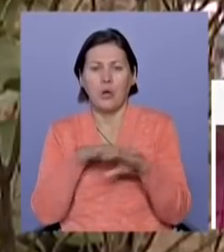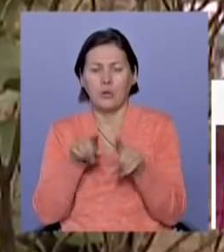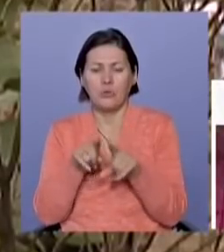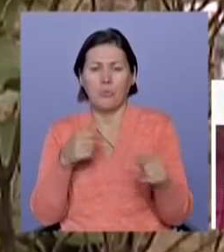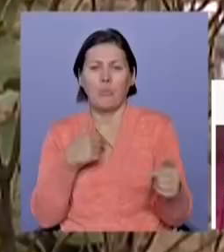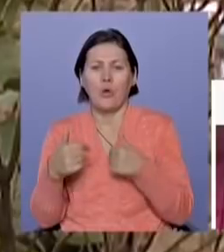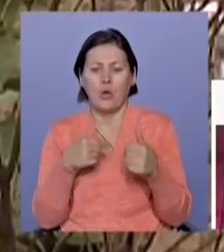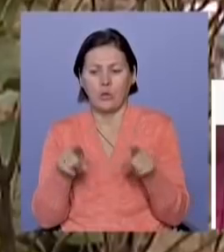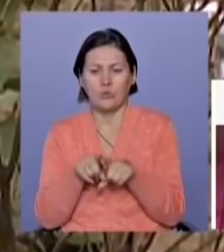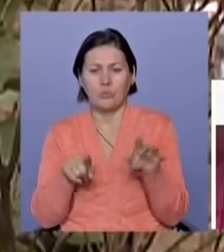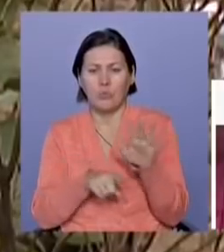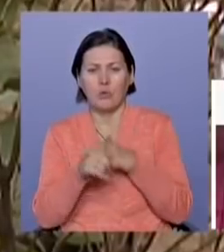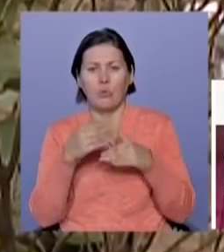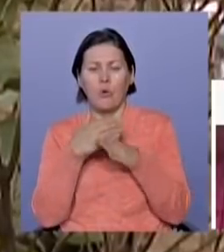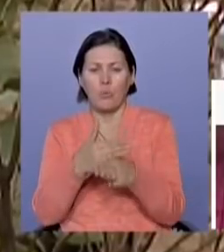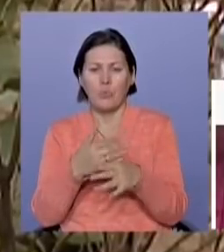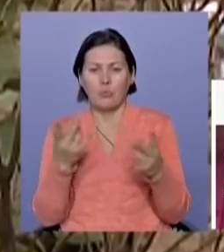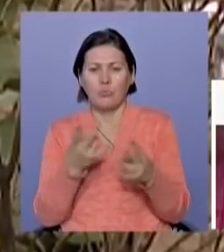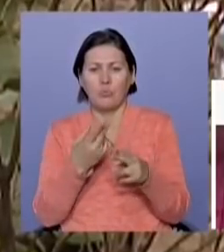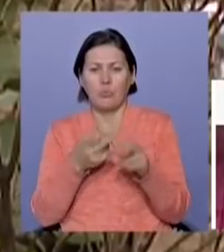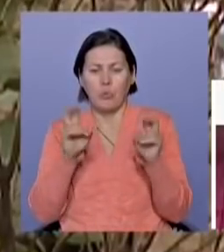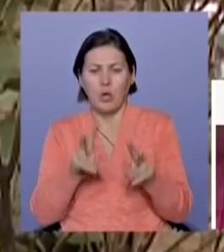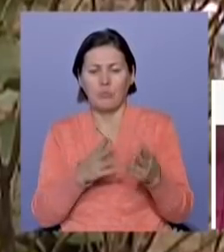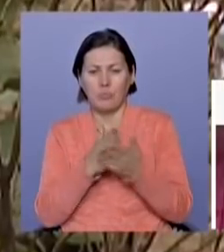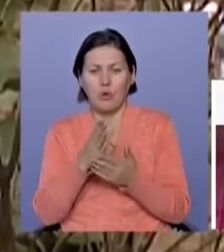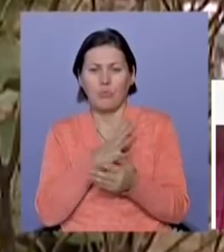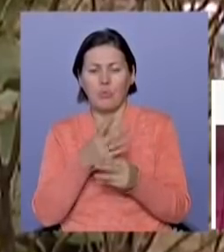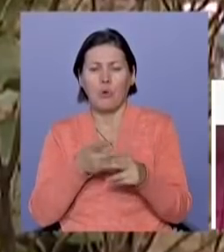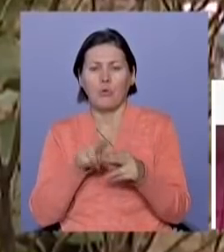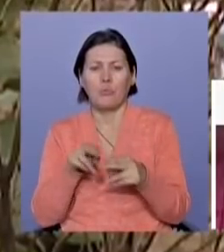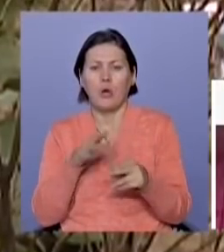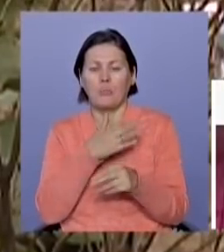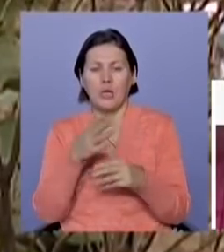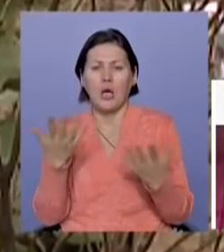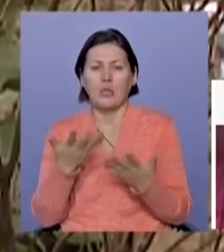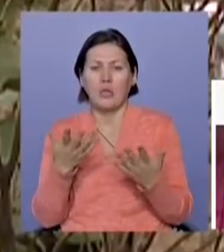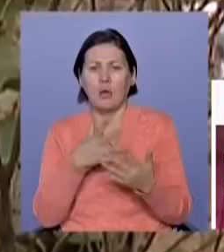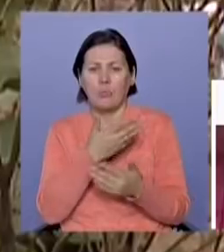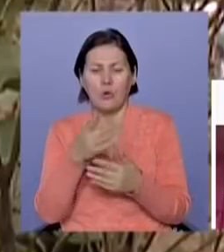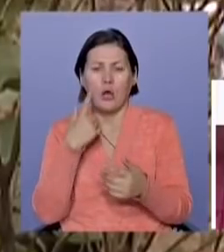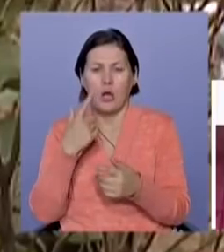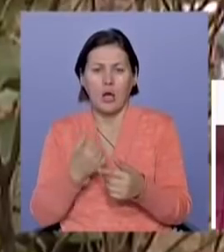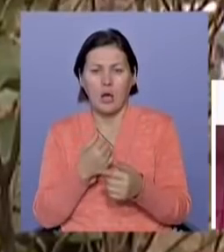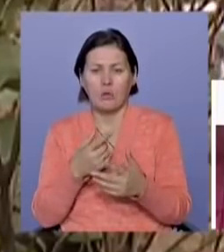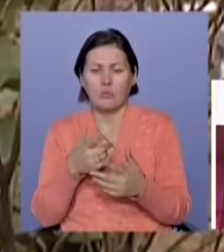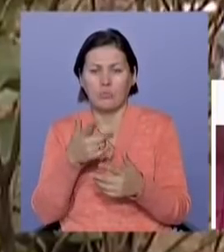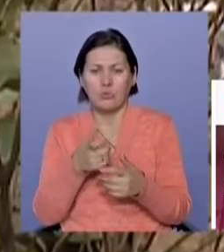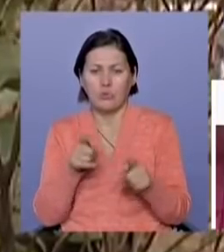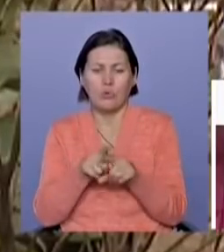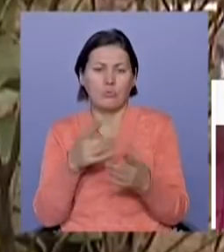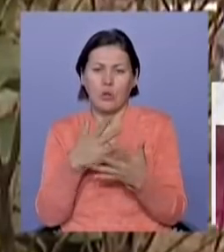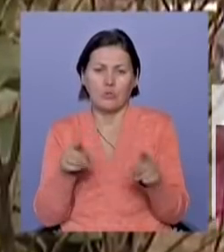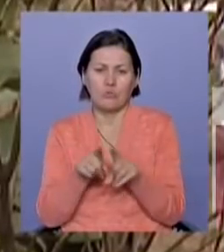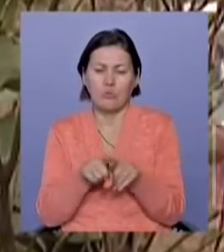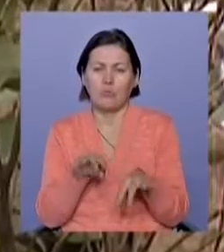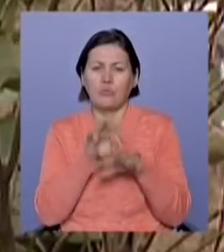зардап шегушілерге, науқастарға көмек көрсету үшін арналған қызмет болғандықтан, бізде қандай да бір қару немесе бір қарудың басқа түрін алып